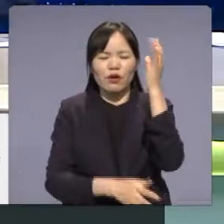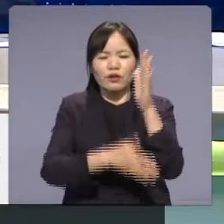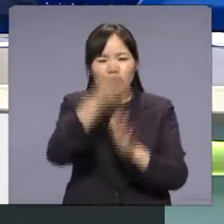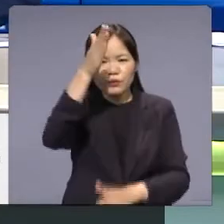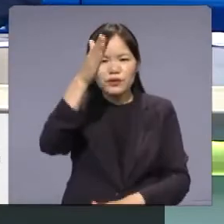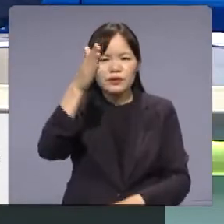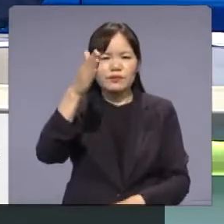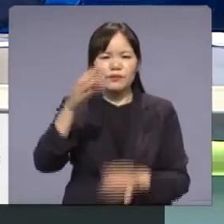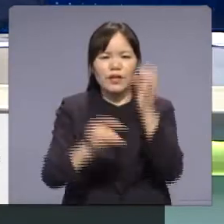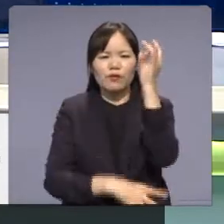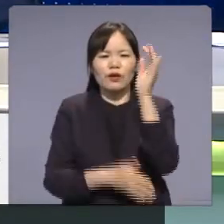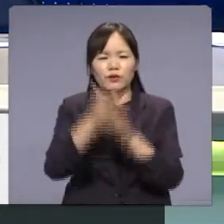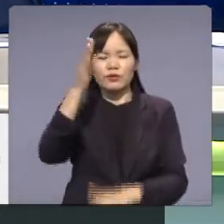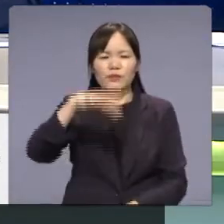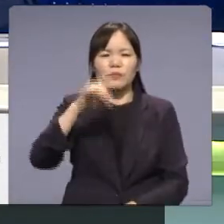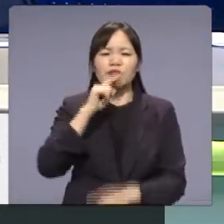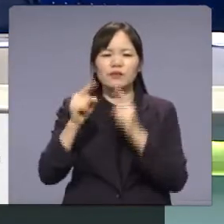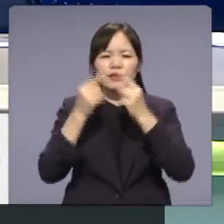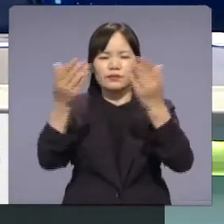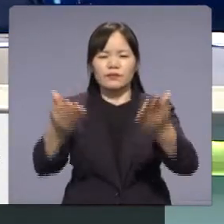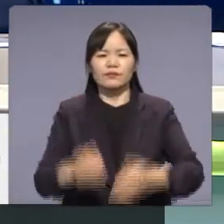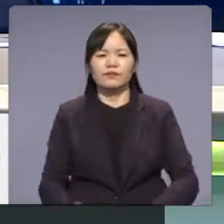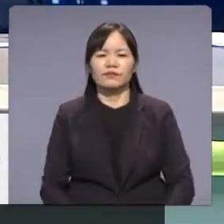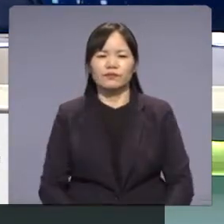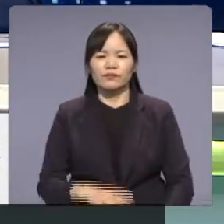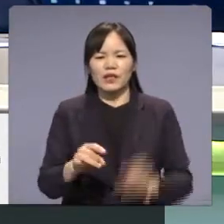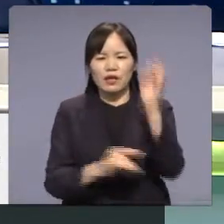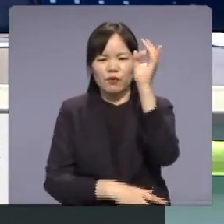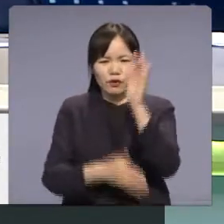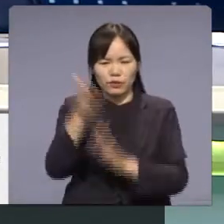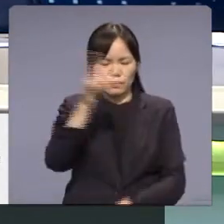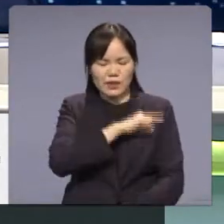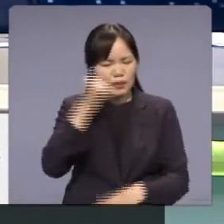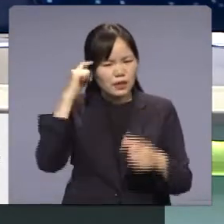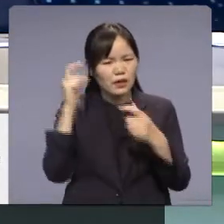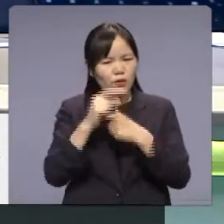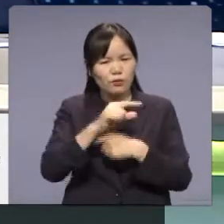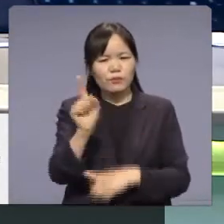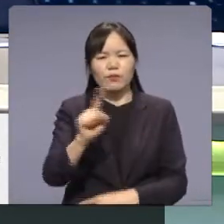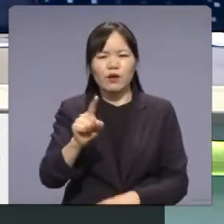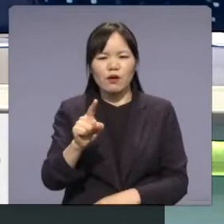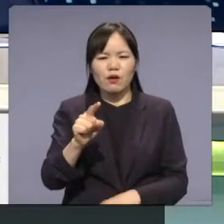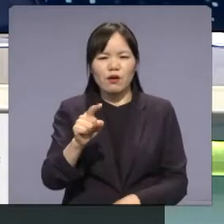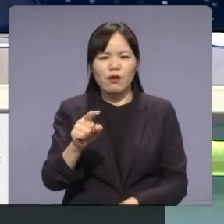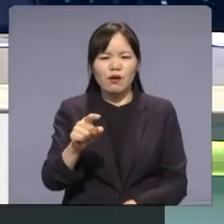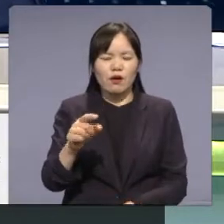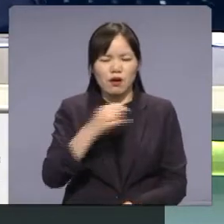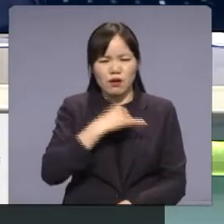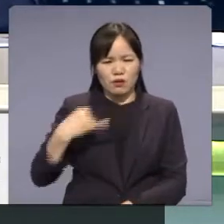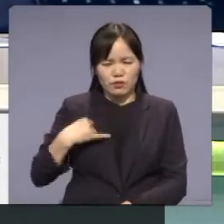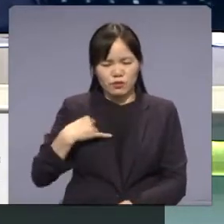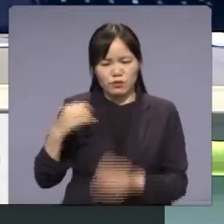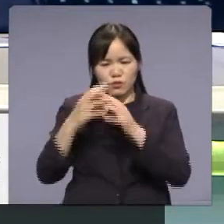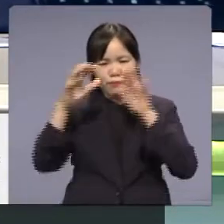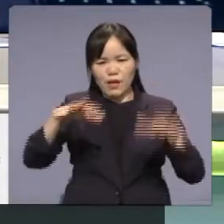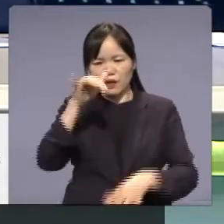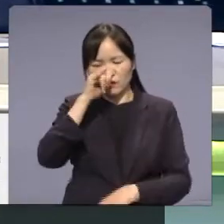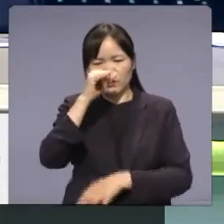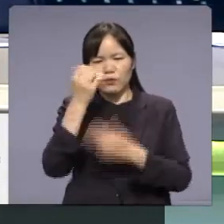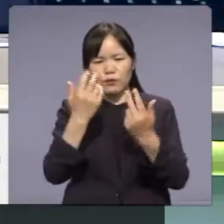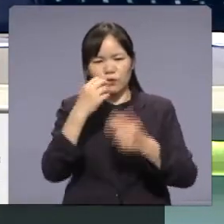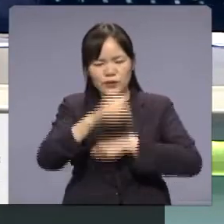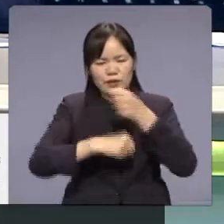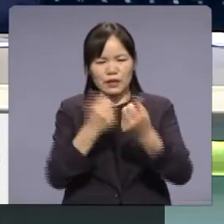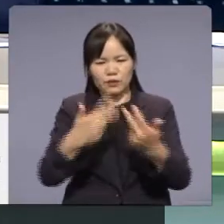부분이 원도심 부분도 먼저 예, 말씀드릴게요. 예. 원도심 부분은 가장 큰 고민이 이런 것 같아요. 차이나타운도 있고 자유공원도 있고 여러 부분들이